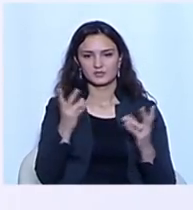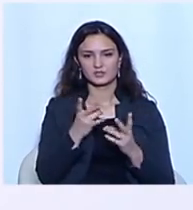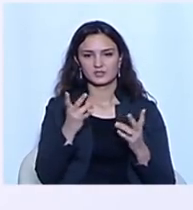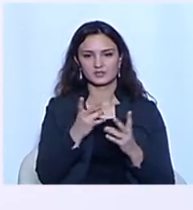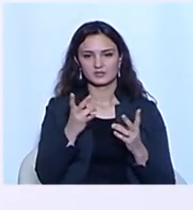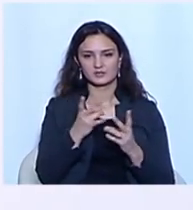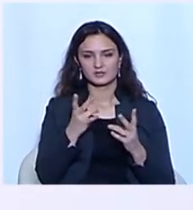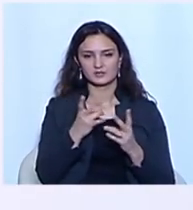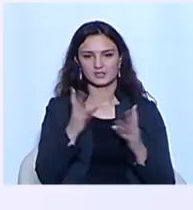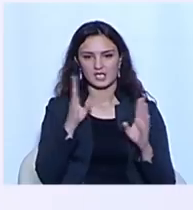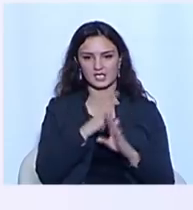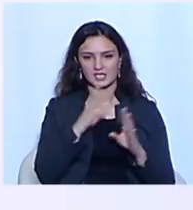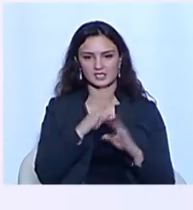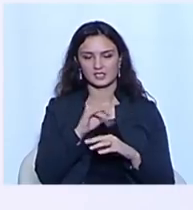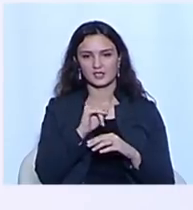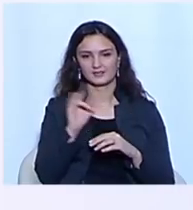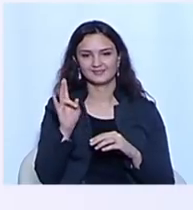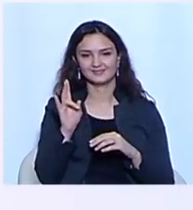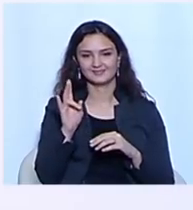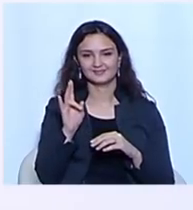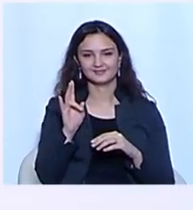სჭირდება ან ჰაერი, ან